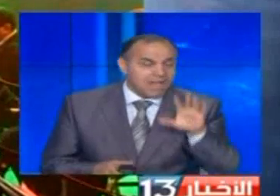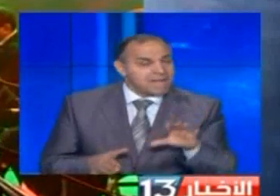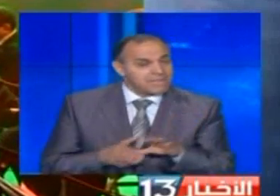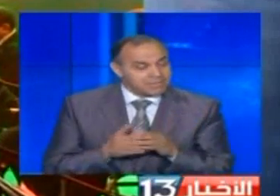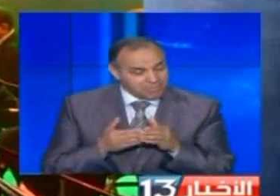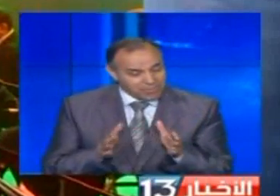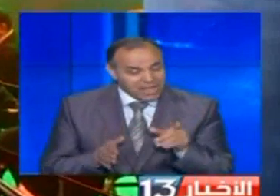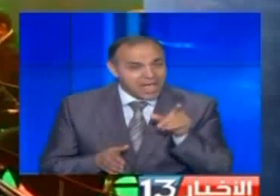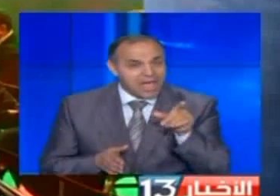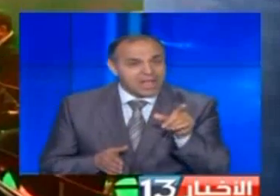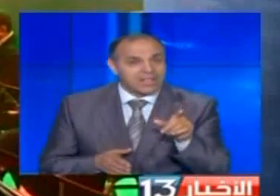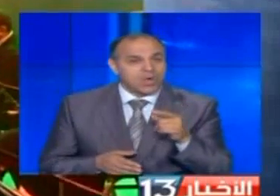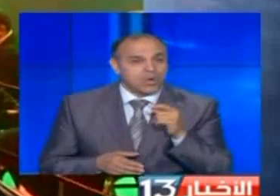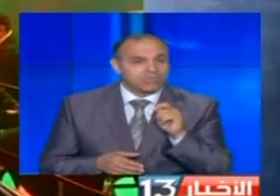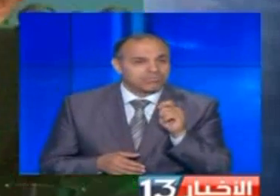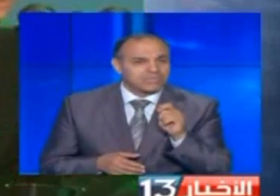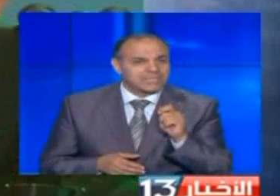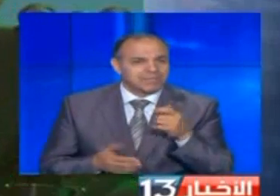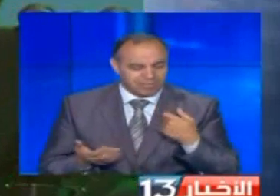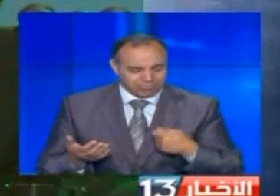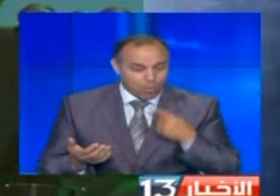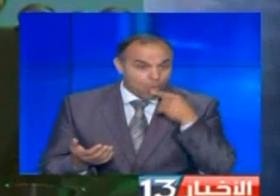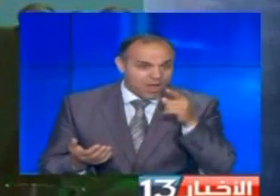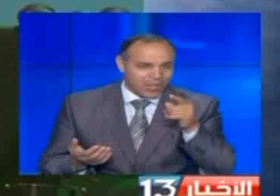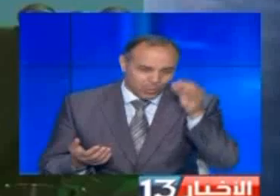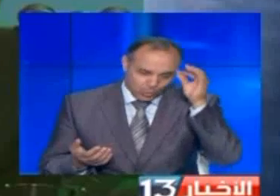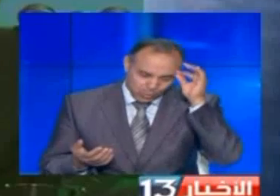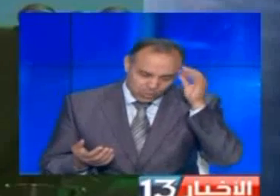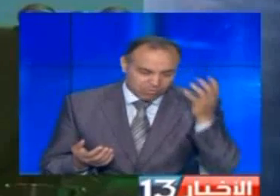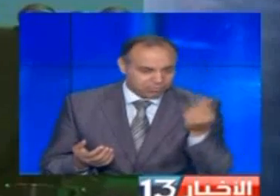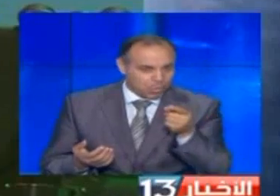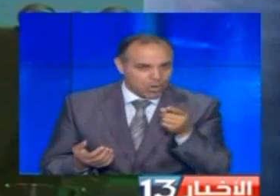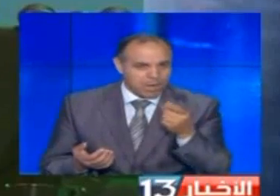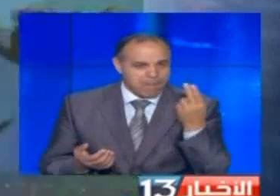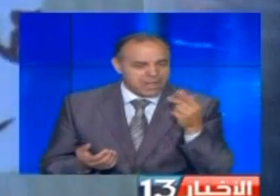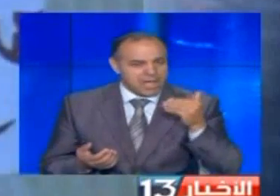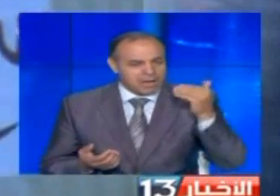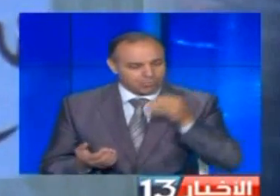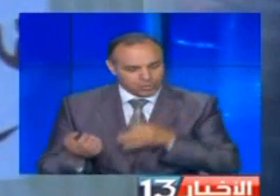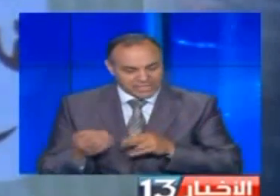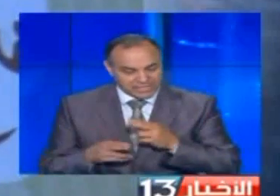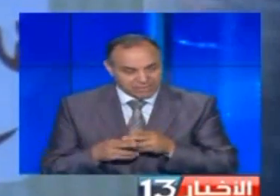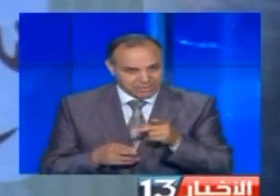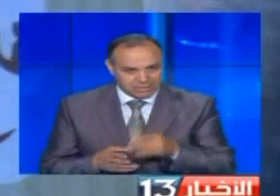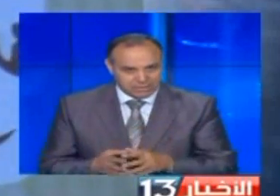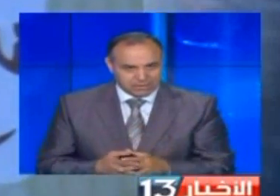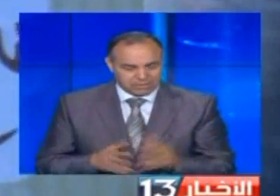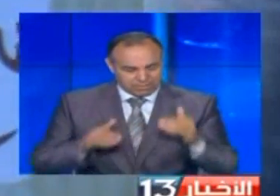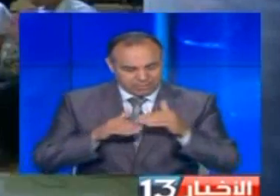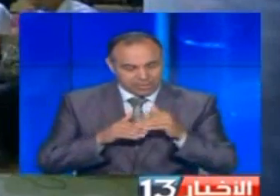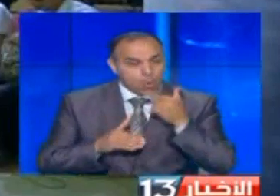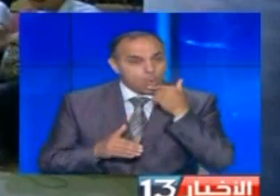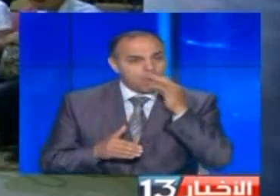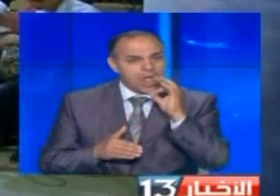الافتتاح فستكون بإمضاء الفنان زياد غرسة برفقة نخبة من عازفي الجهة خريجي المعهد العالي للموسيقى بصفاقس في سهرة